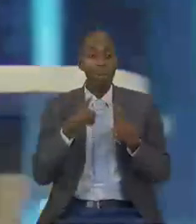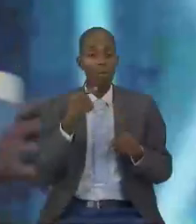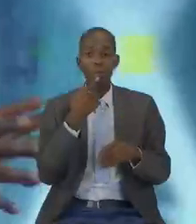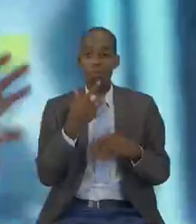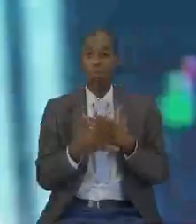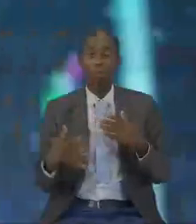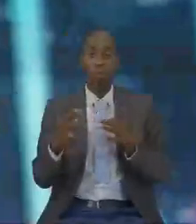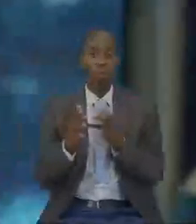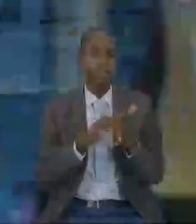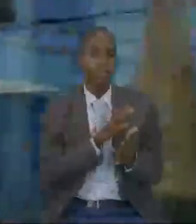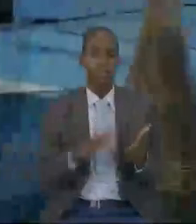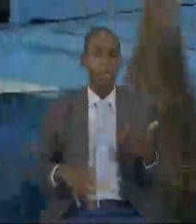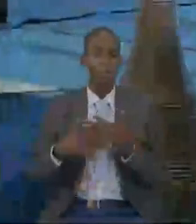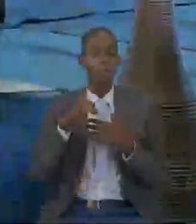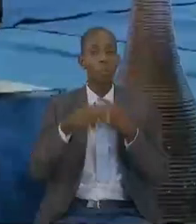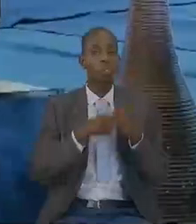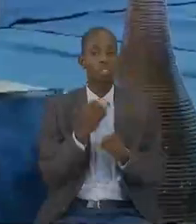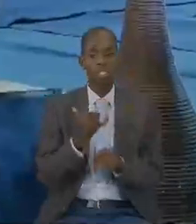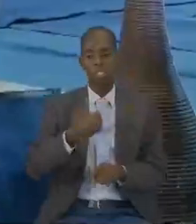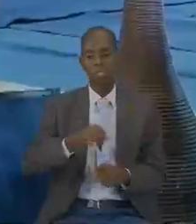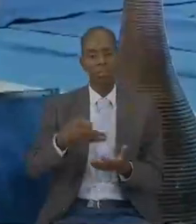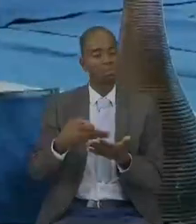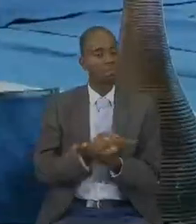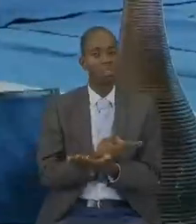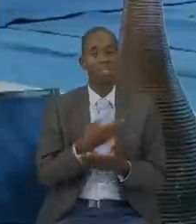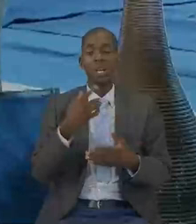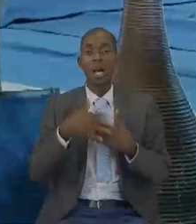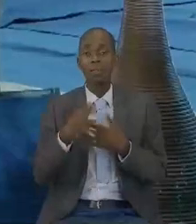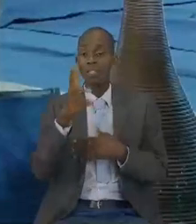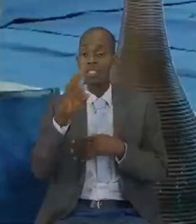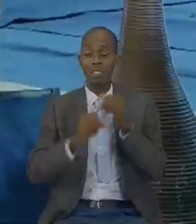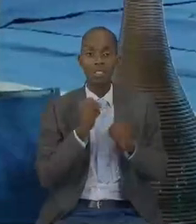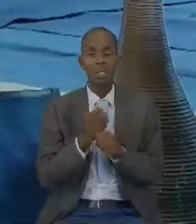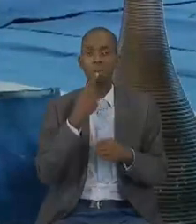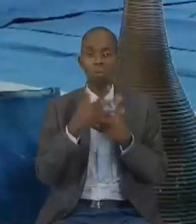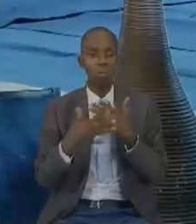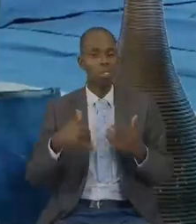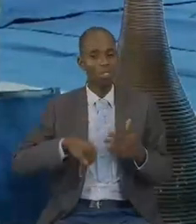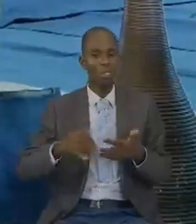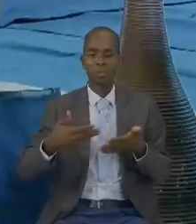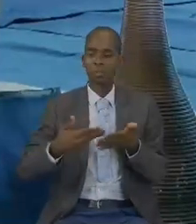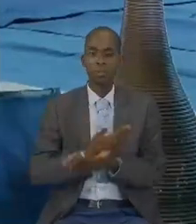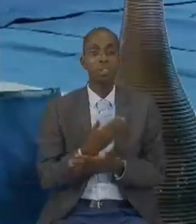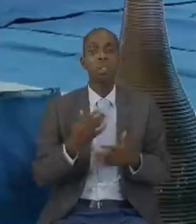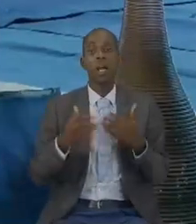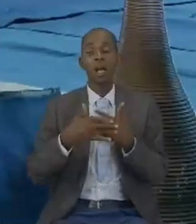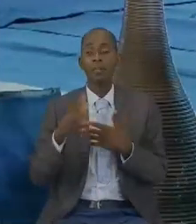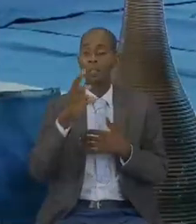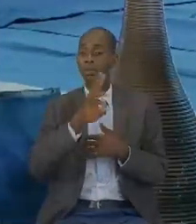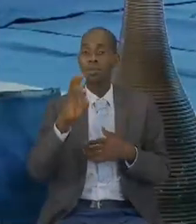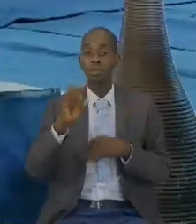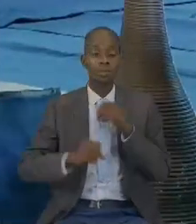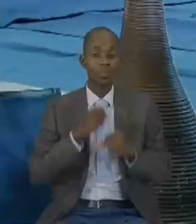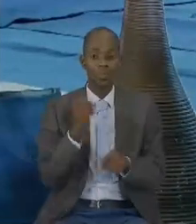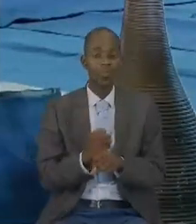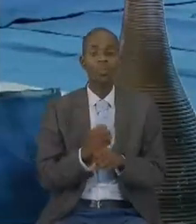desséché. Mais le sang de Jésus-Christ, après un an, est encore frais. Après 60 ans, est frais. Après 600 ans,